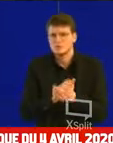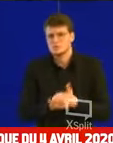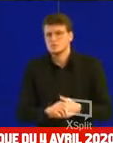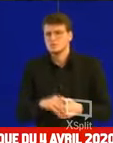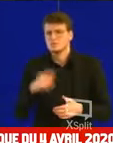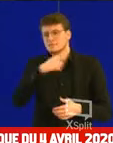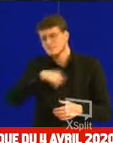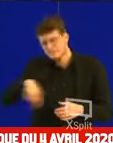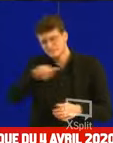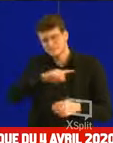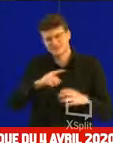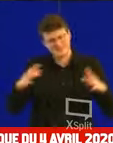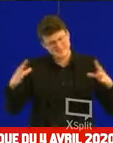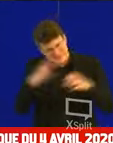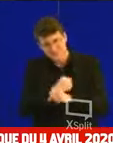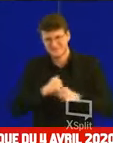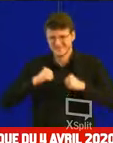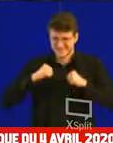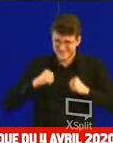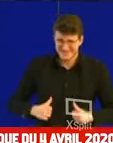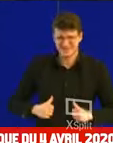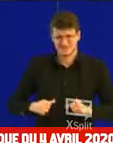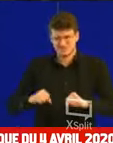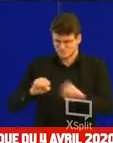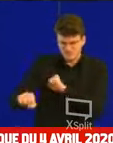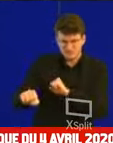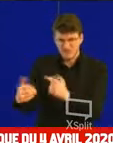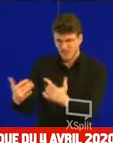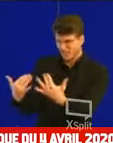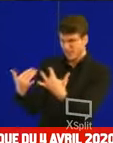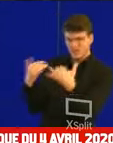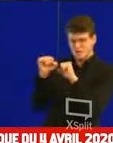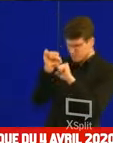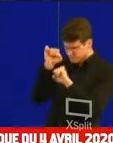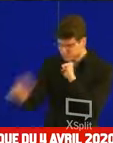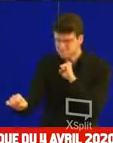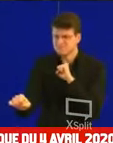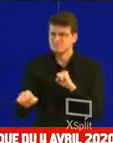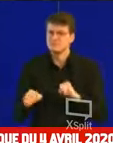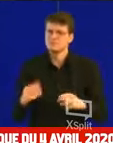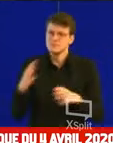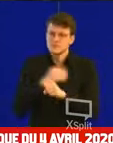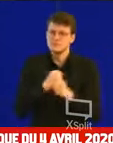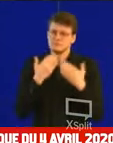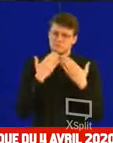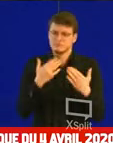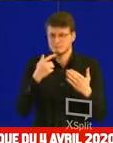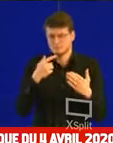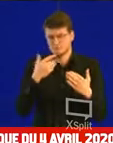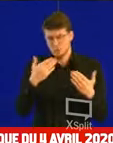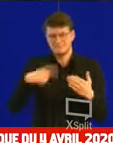venu émailler andré qu en tant qu elle n a que venu ouvrir en arc frei